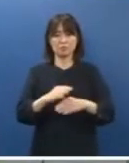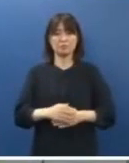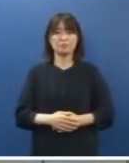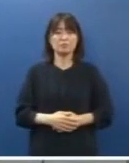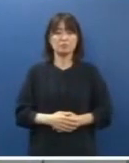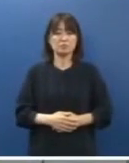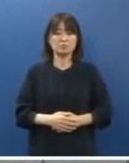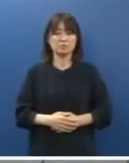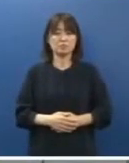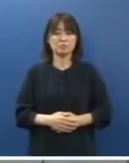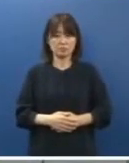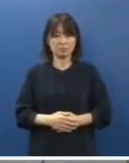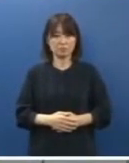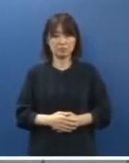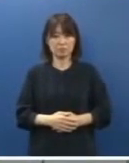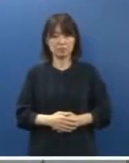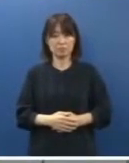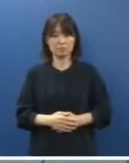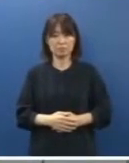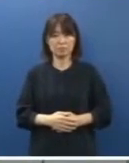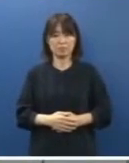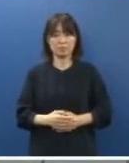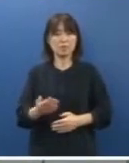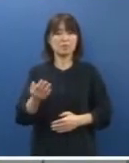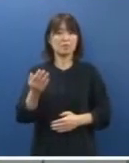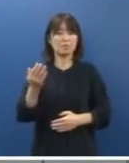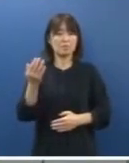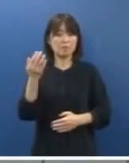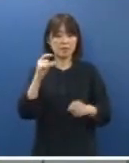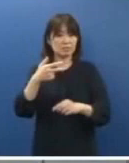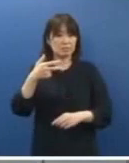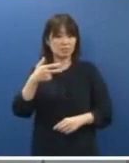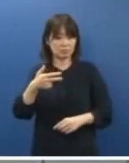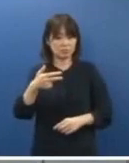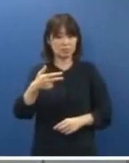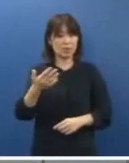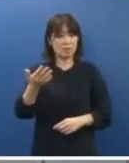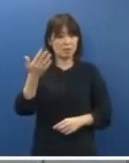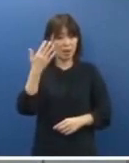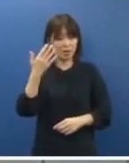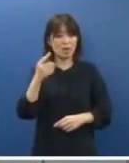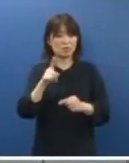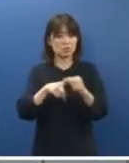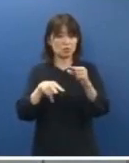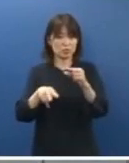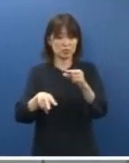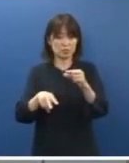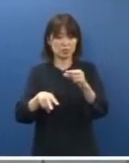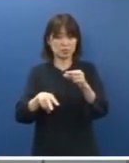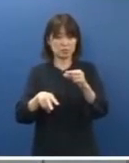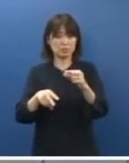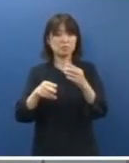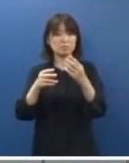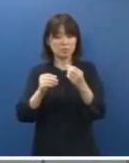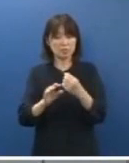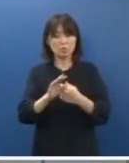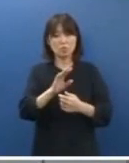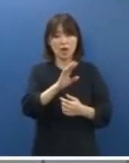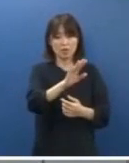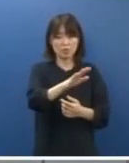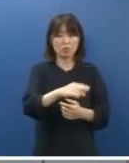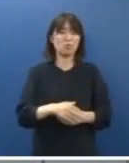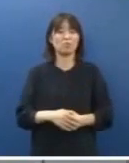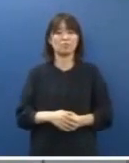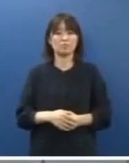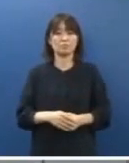県もそうなんですが、BF7 が、主流になった時期がございました。で、その後、実は、ず